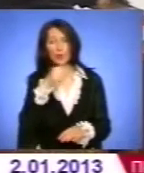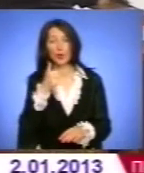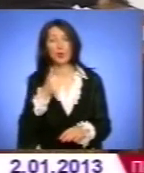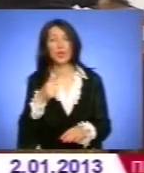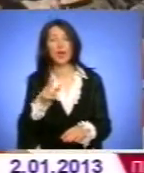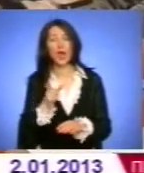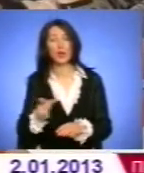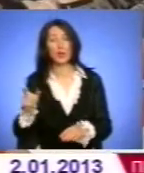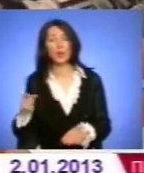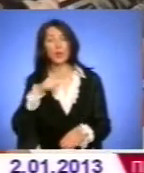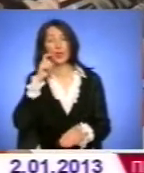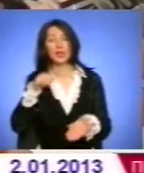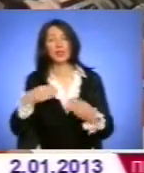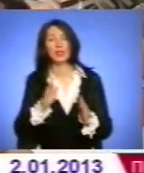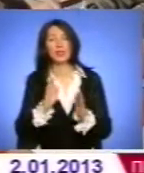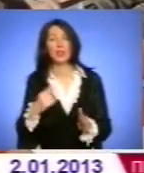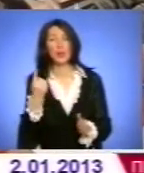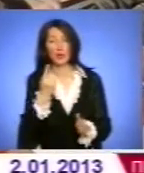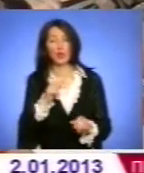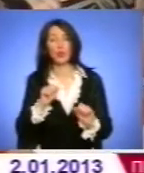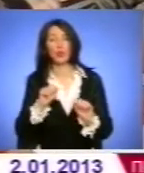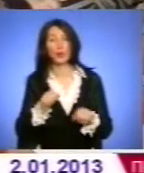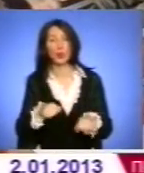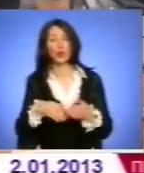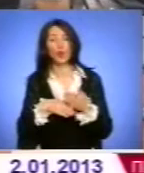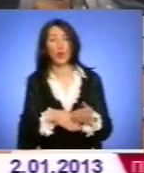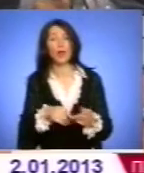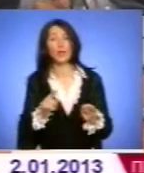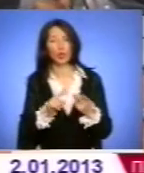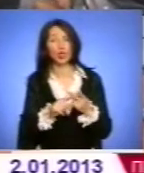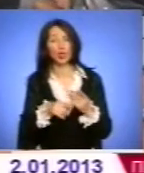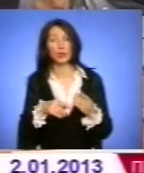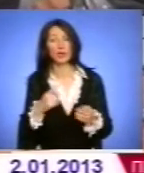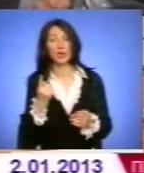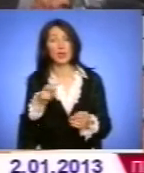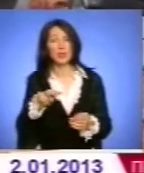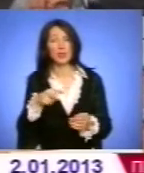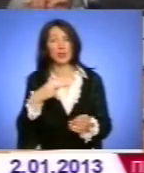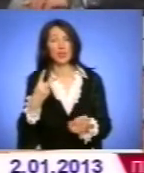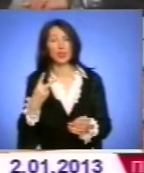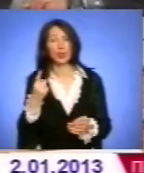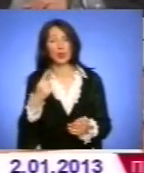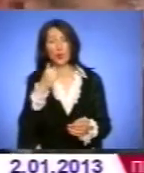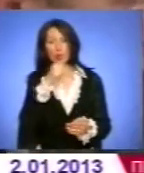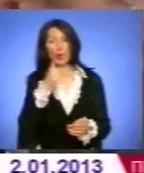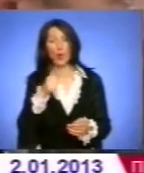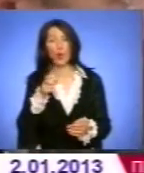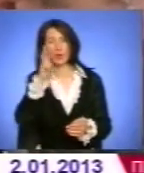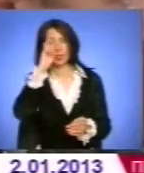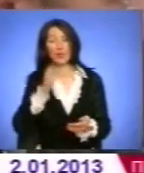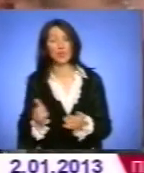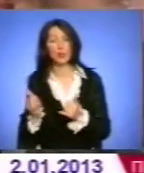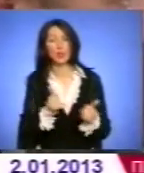громадянам України надаватимуть не тільки первинну правову допомогу, а й вторинну. З липня 2011 року держава забезпечила